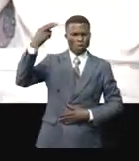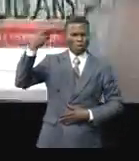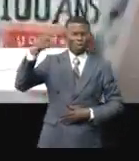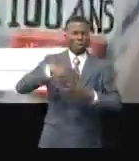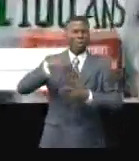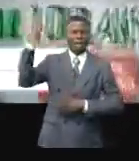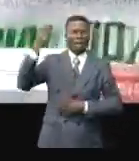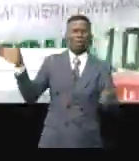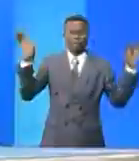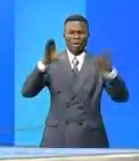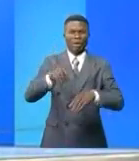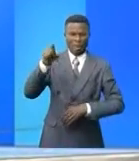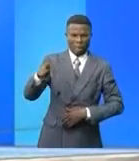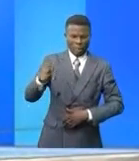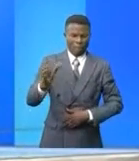monde.